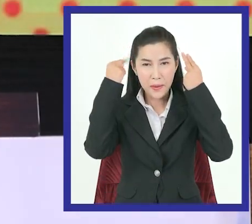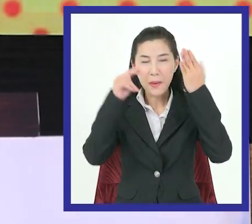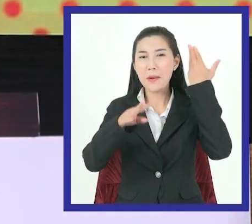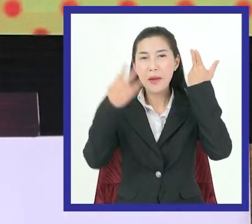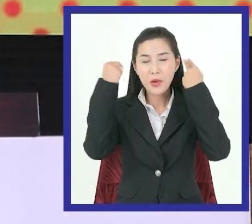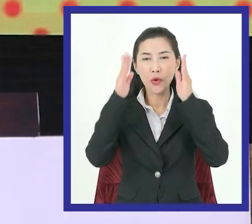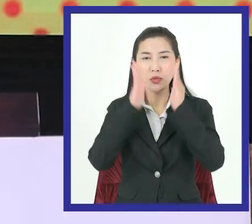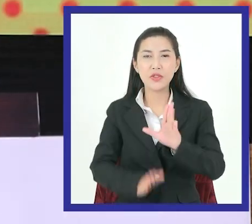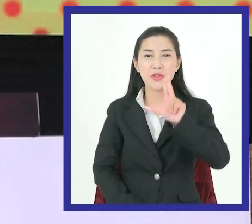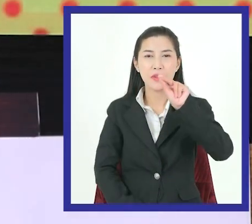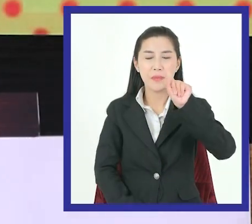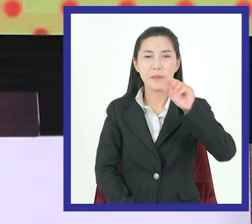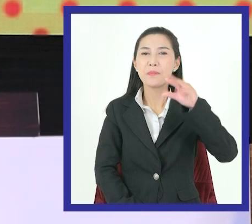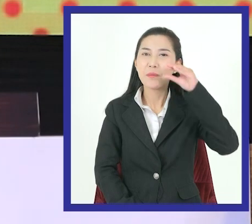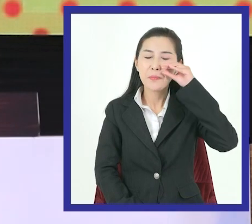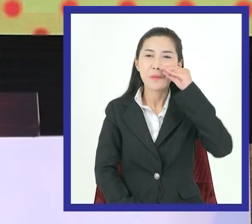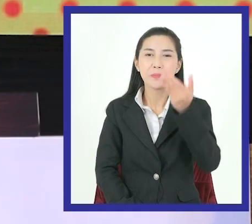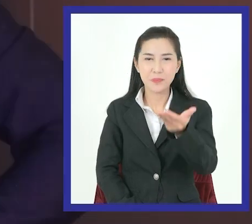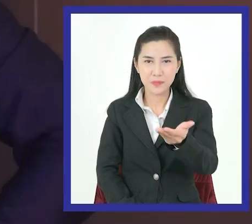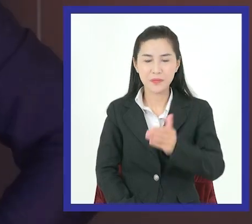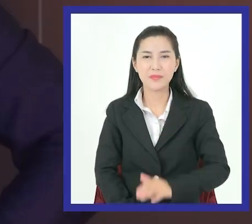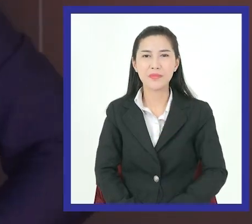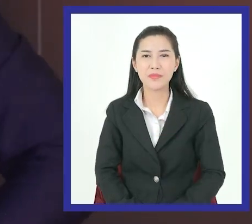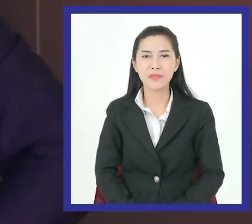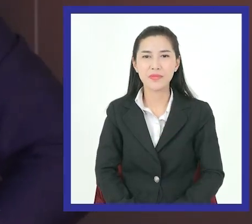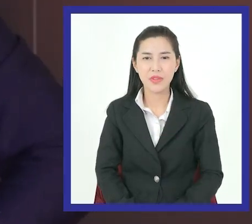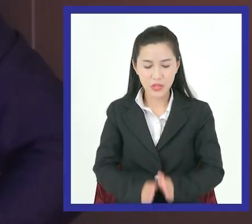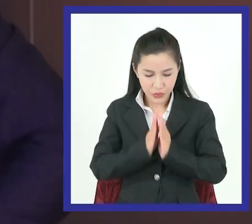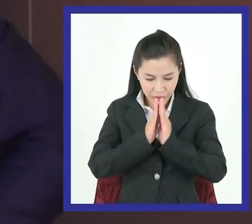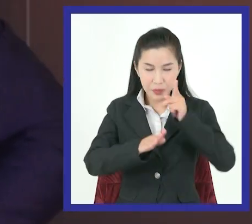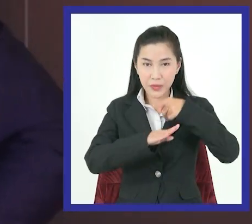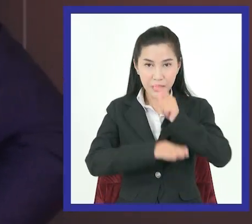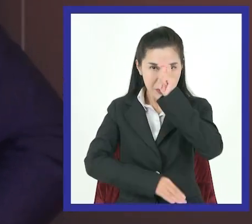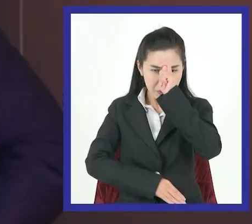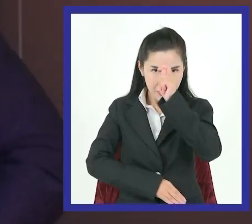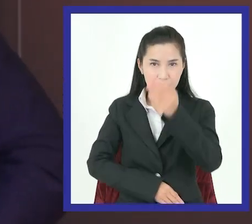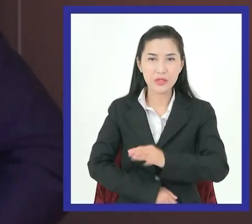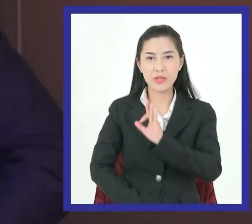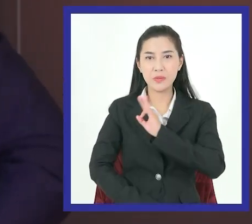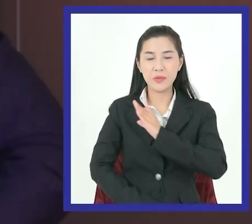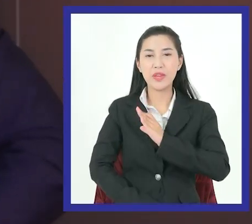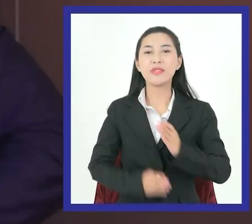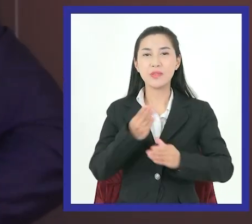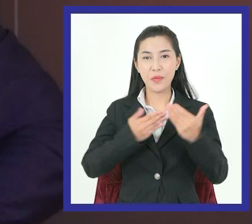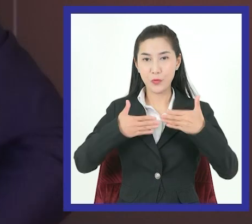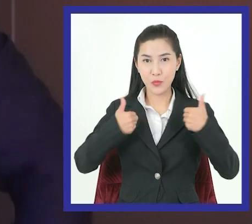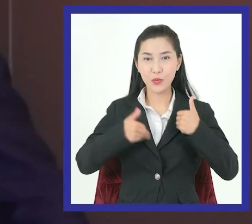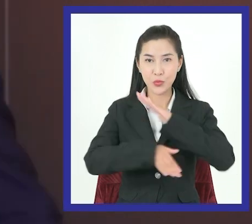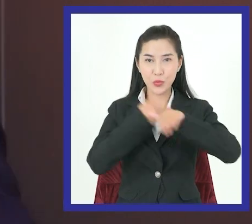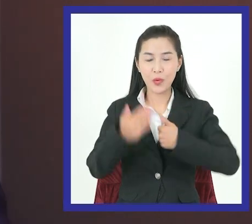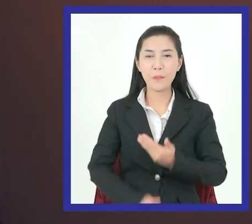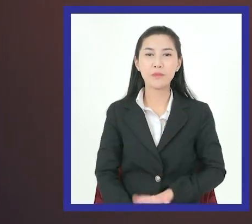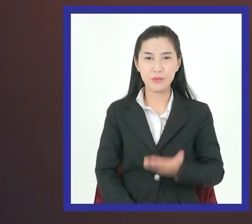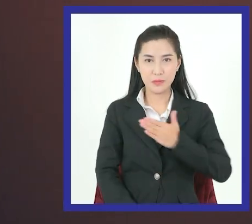คนที่ 31ท่านพี่เทียมครับเชิญครับครับกราบสวัสดีท่านประธานที่เคารพแล้วก็สมาชิกสภาทลทุกท่านนะครับผมพี่